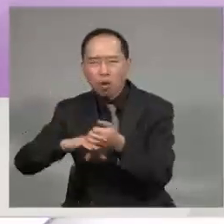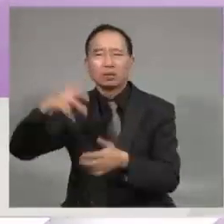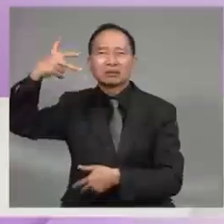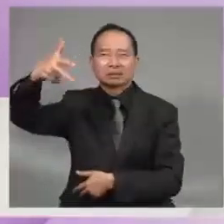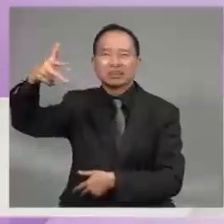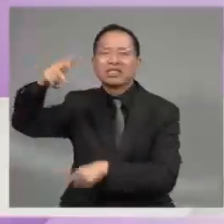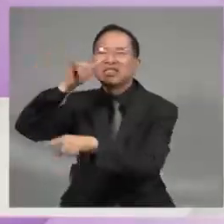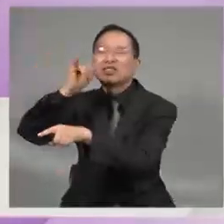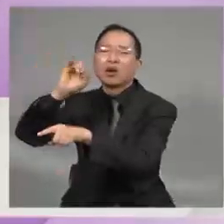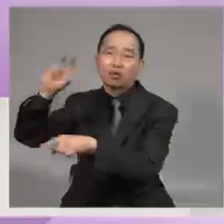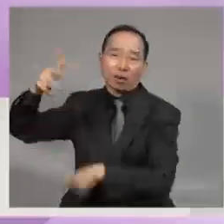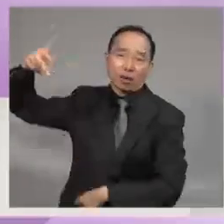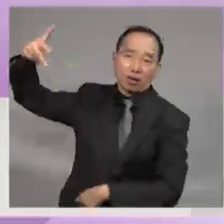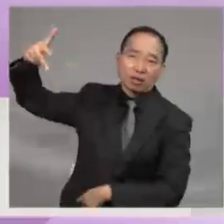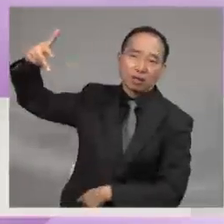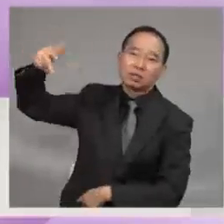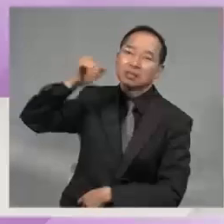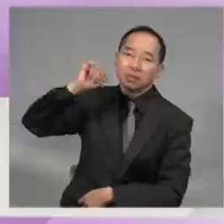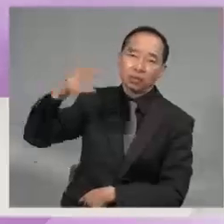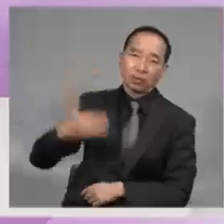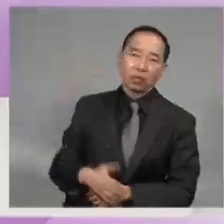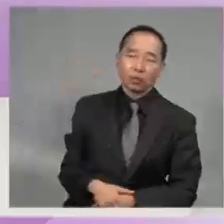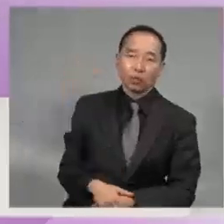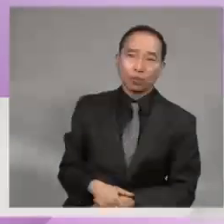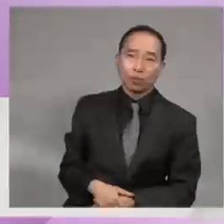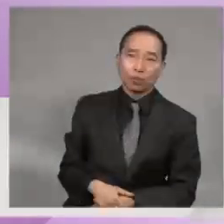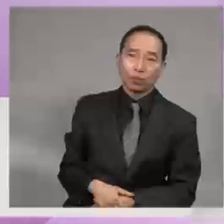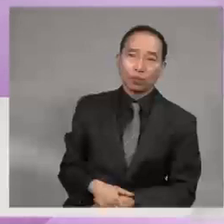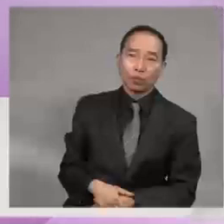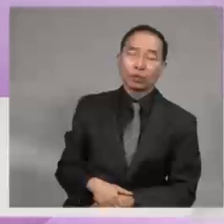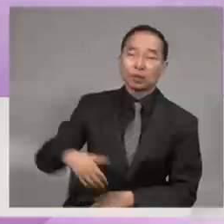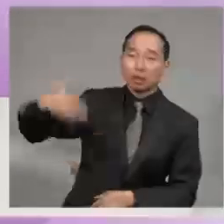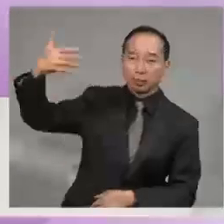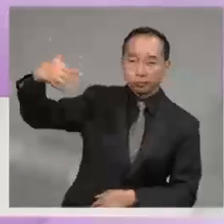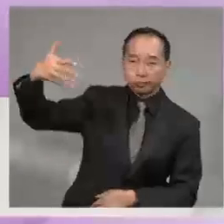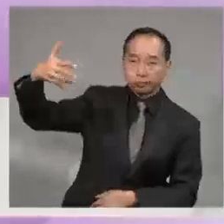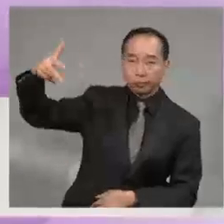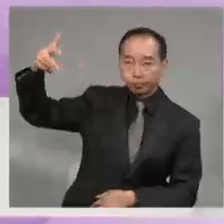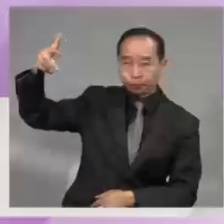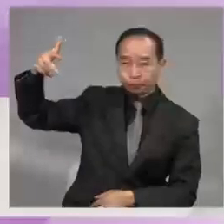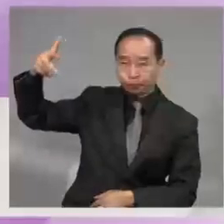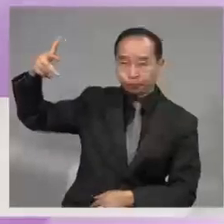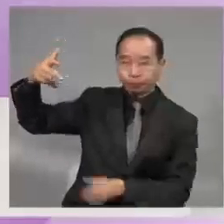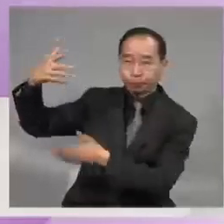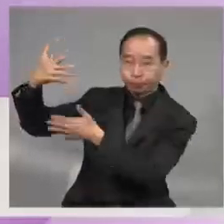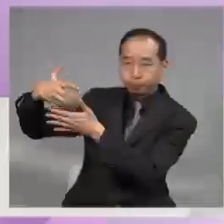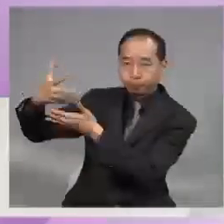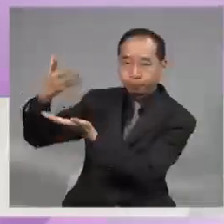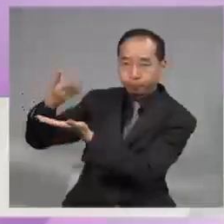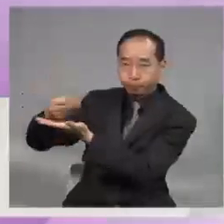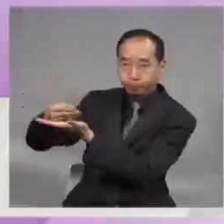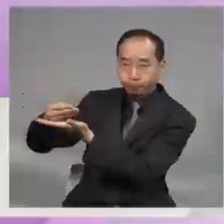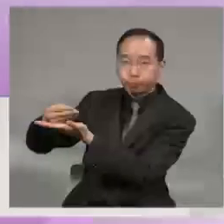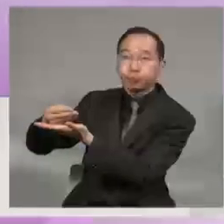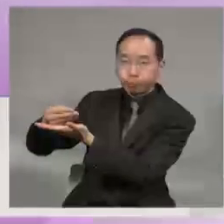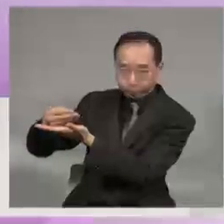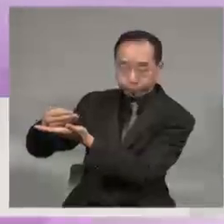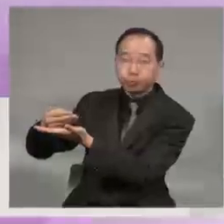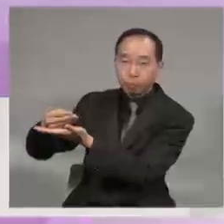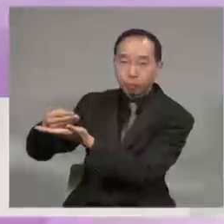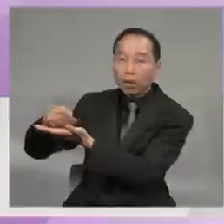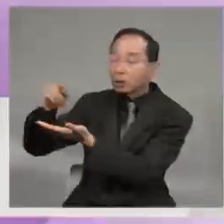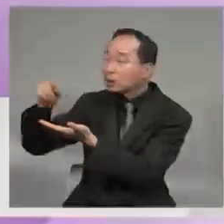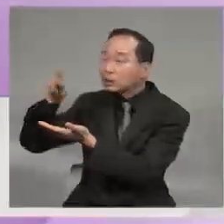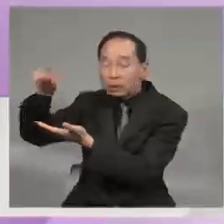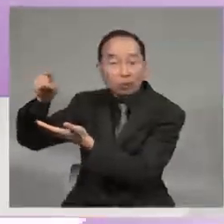이 CCTV로 보관 중인 상황을 촬영하는 영상은 중앙선거관리위원회 내에 설치되어 있는